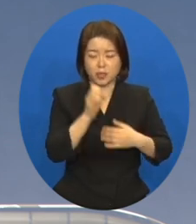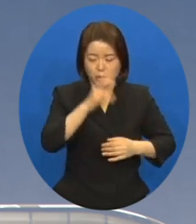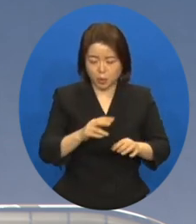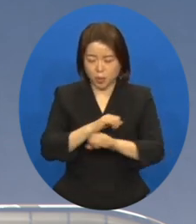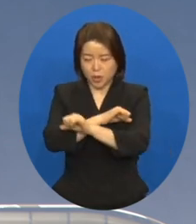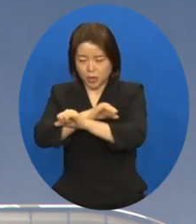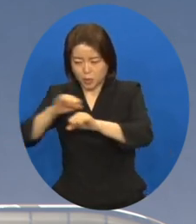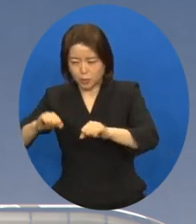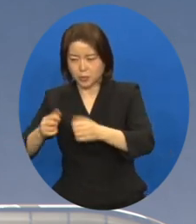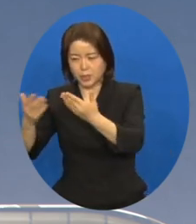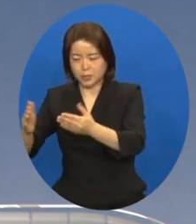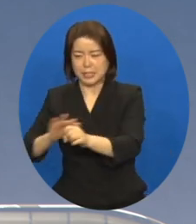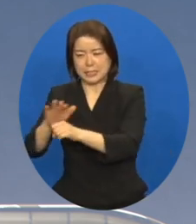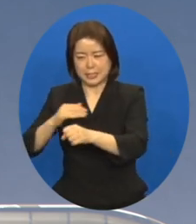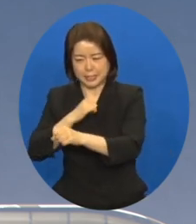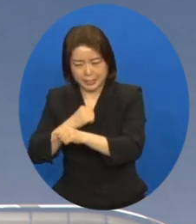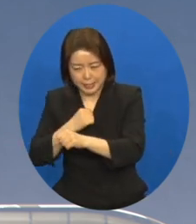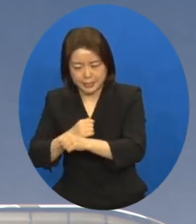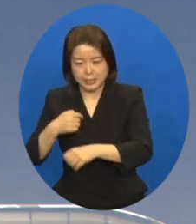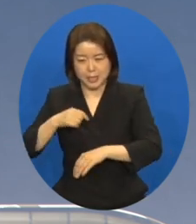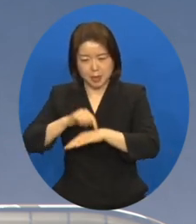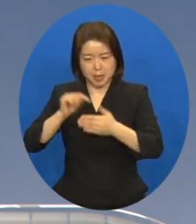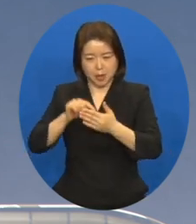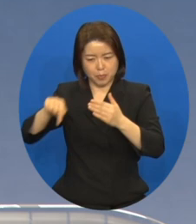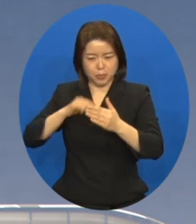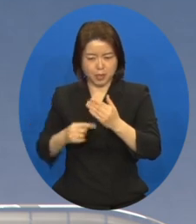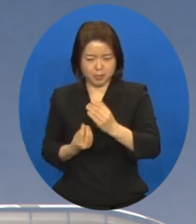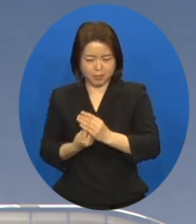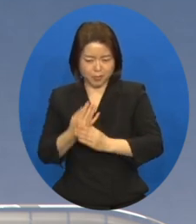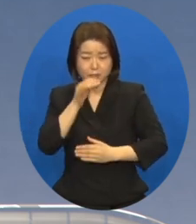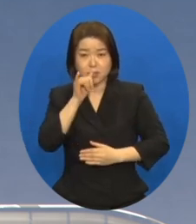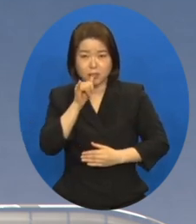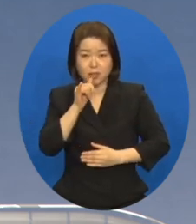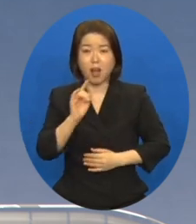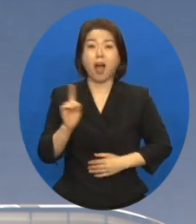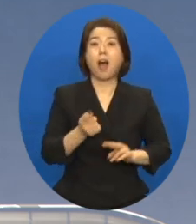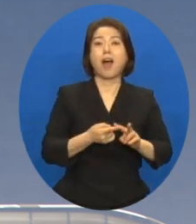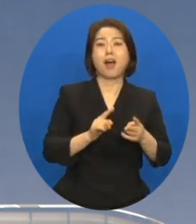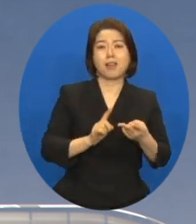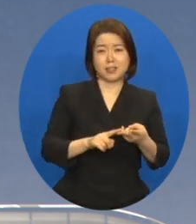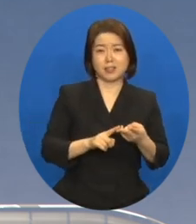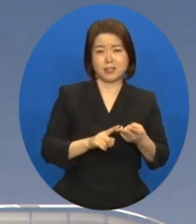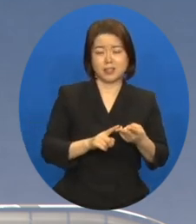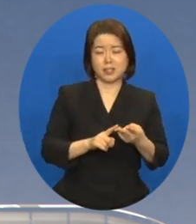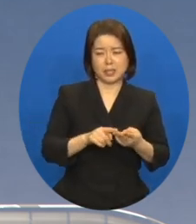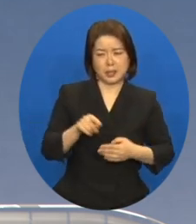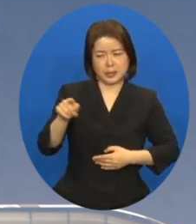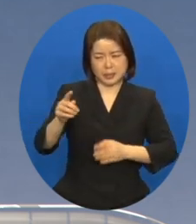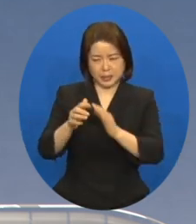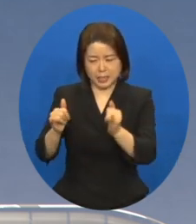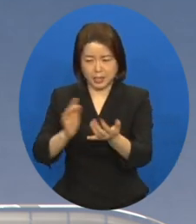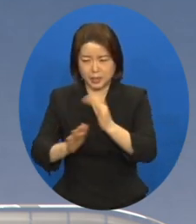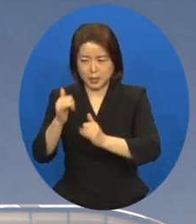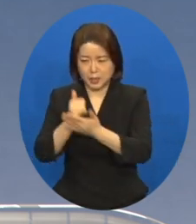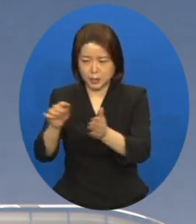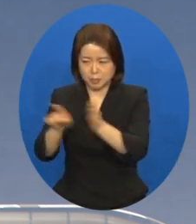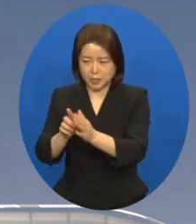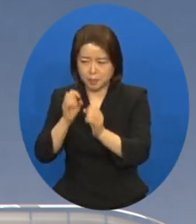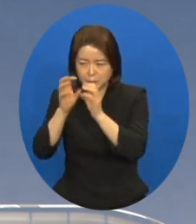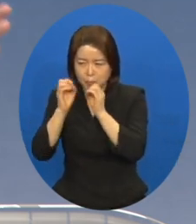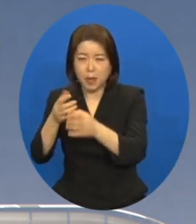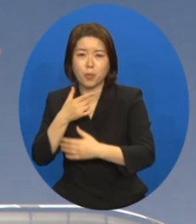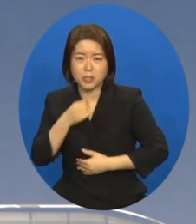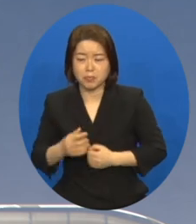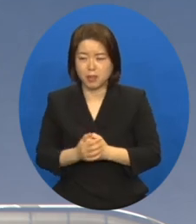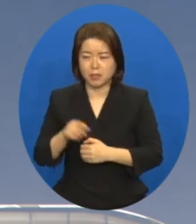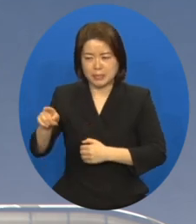용서해야지 사랑해야지 그런 마음이 내 속에 있고 어떻든지 그 사람 예수 믿게 해야 될 텐데 그